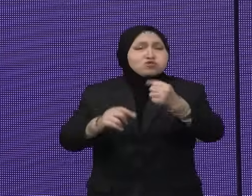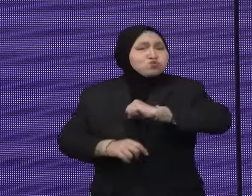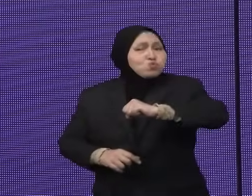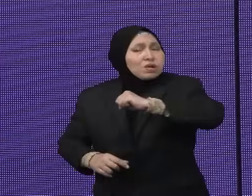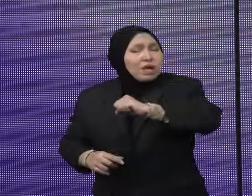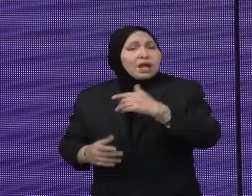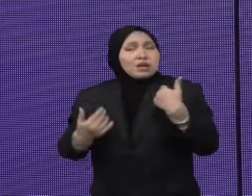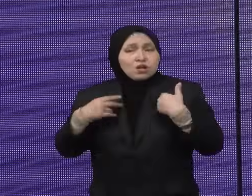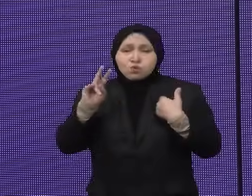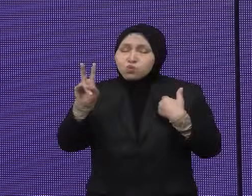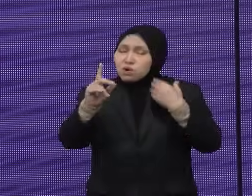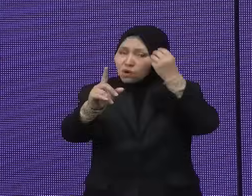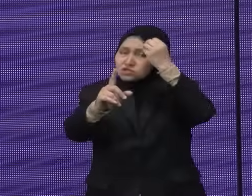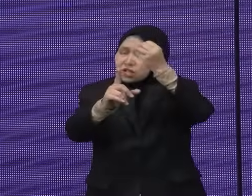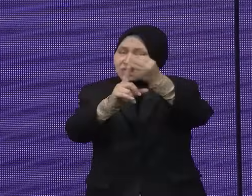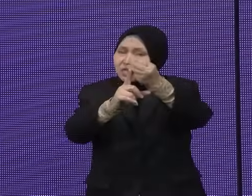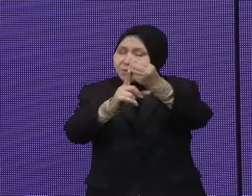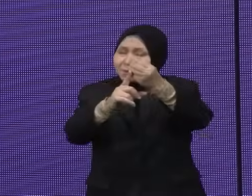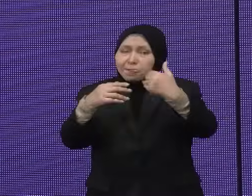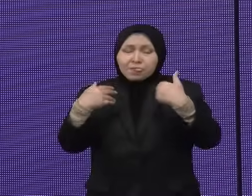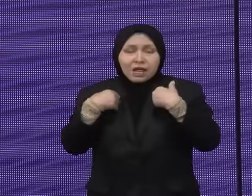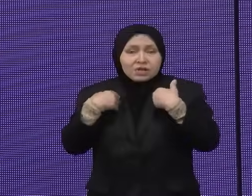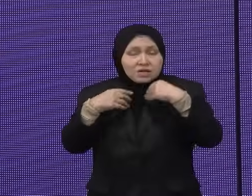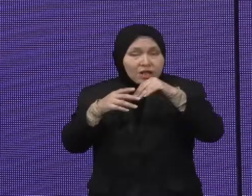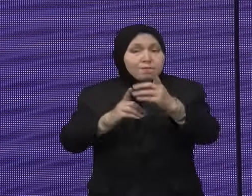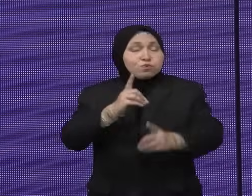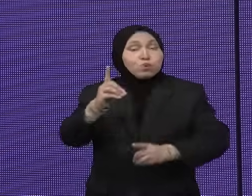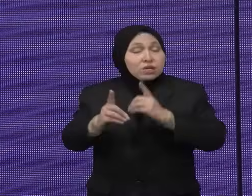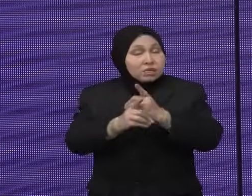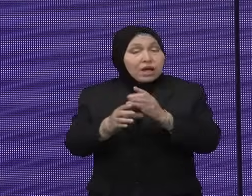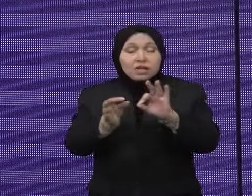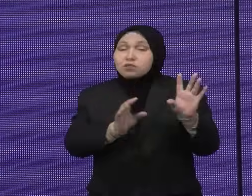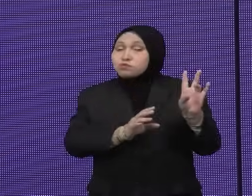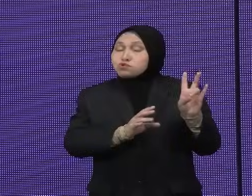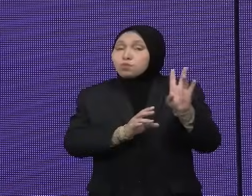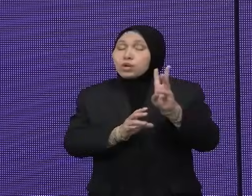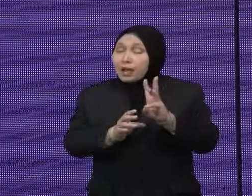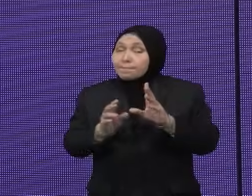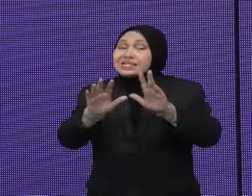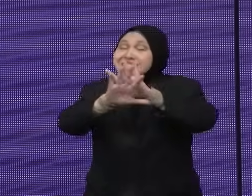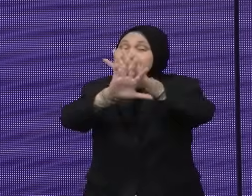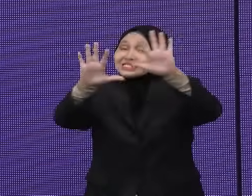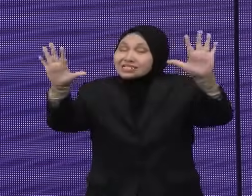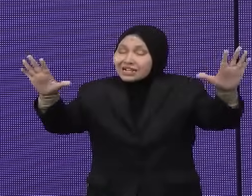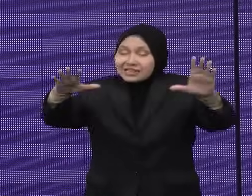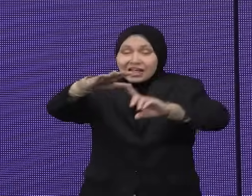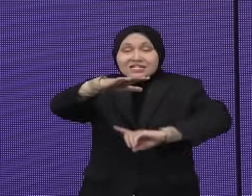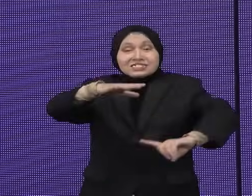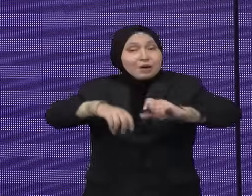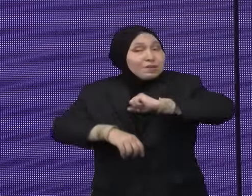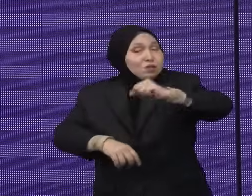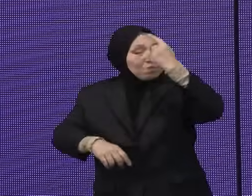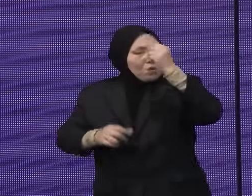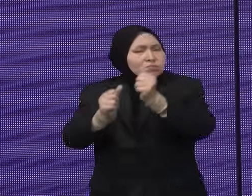perjuangan, ada dua objektif yang ada di dalam dunia ini. Ayat 76 mencerahkan dasar perjuangan